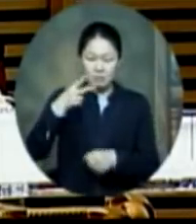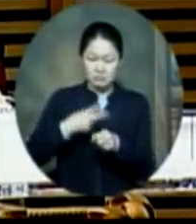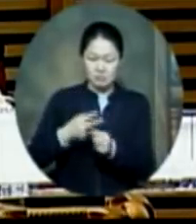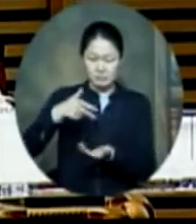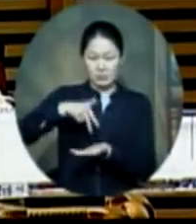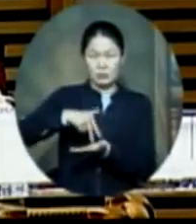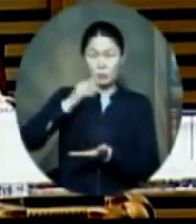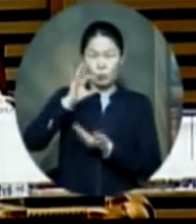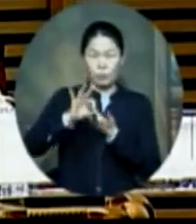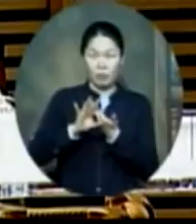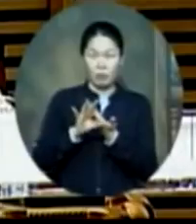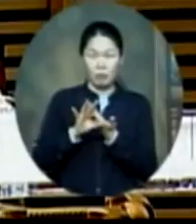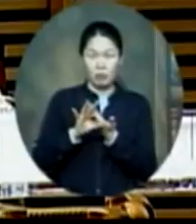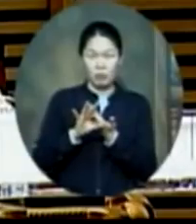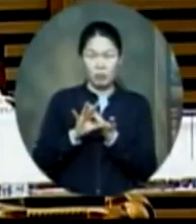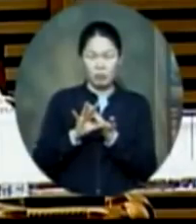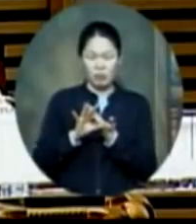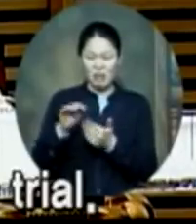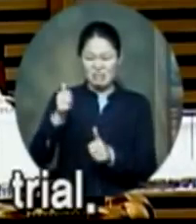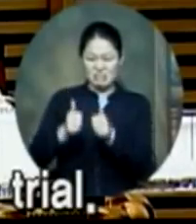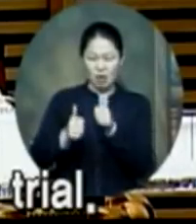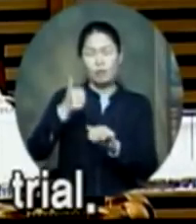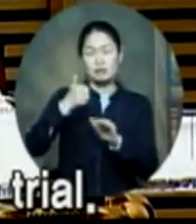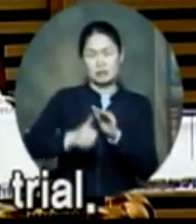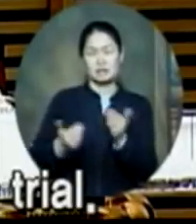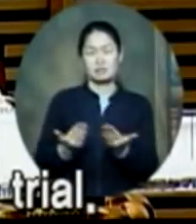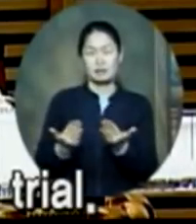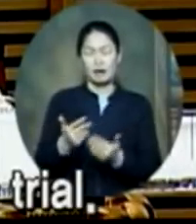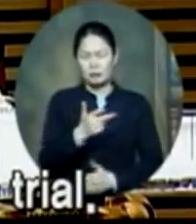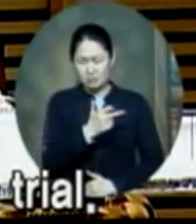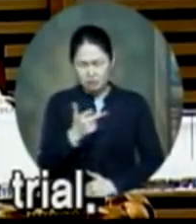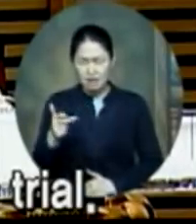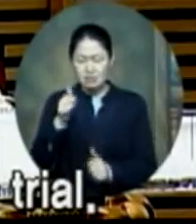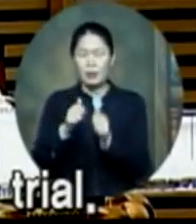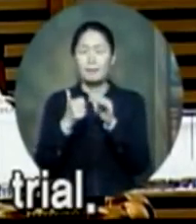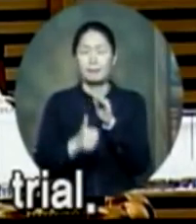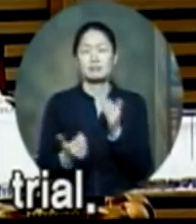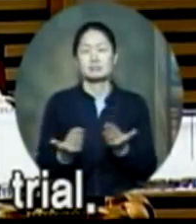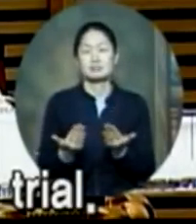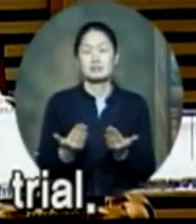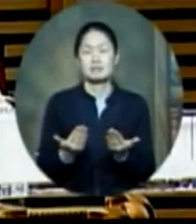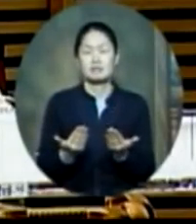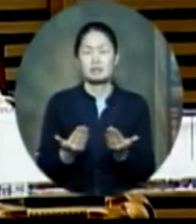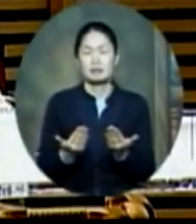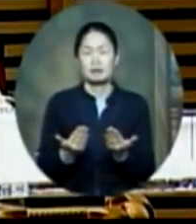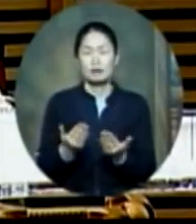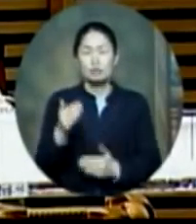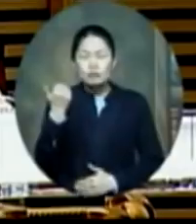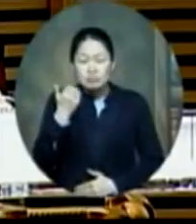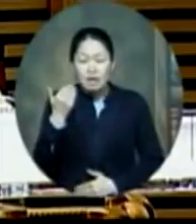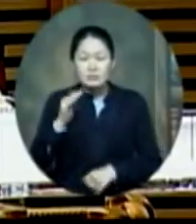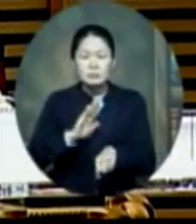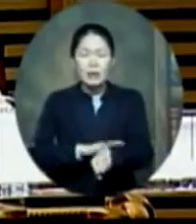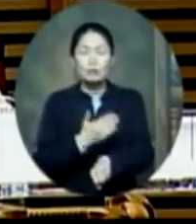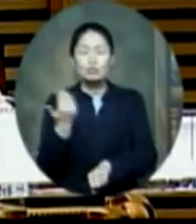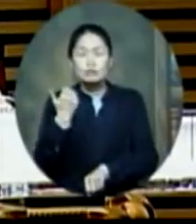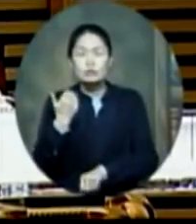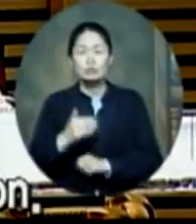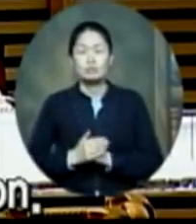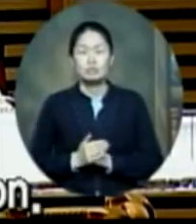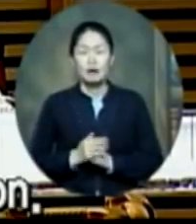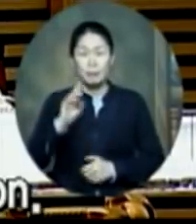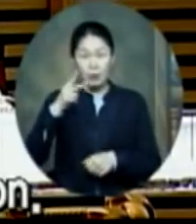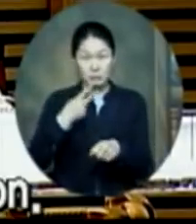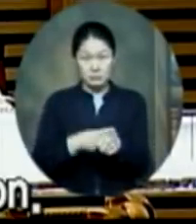입장에서 보면 이거 시험들 일이에요. 크게 시험들 일이에요. 자, 누가 잘못한 거예요?